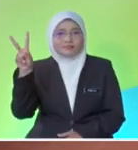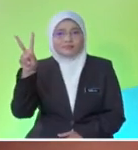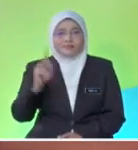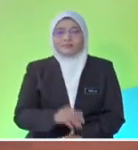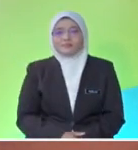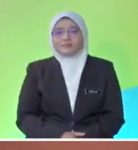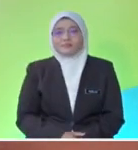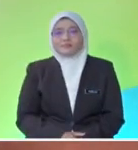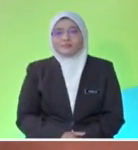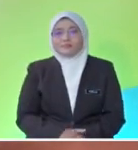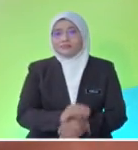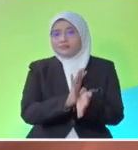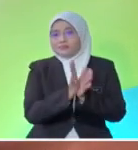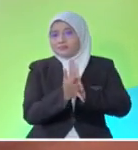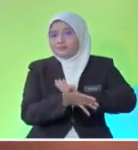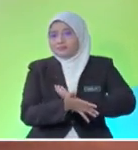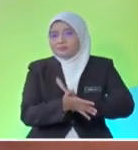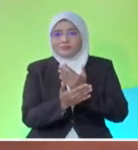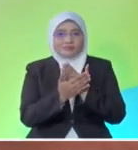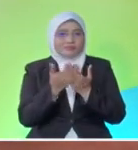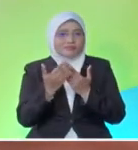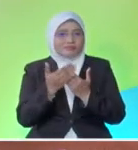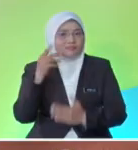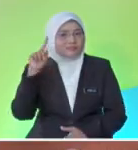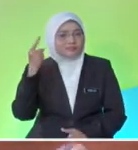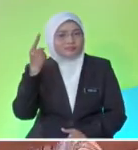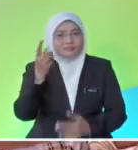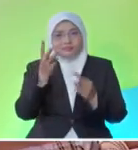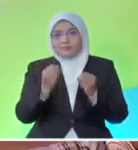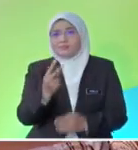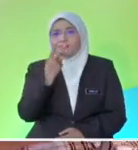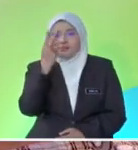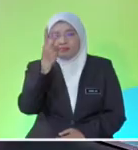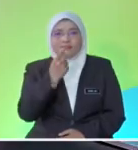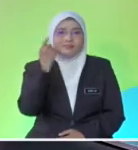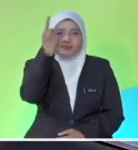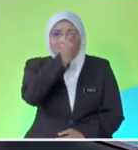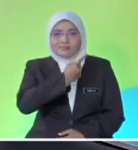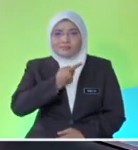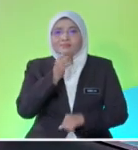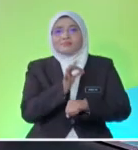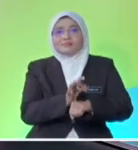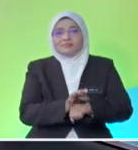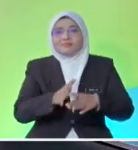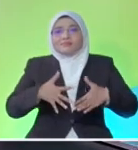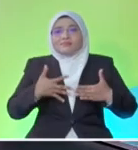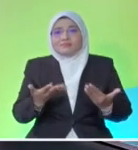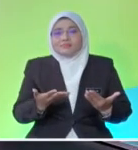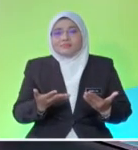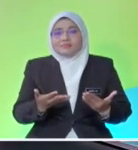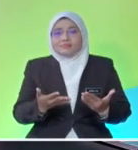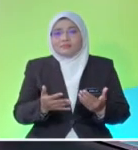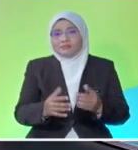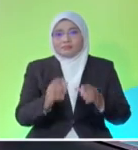Jadi senang sahaja sebenarnya nak melihat muka jam ni. Cara membaca jam pun mudah